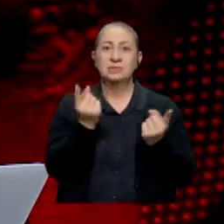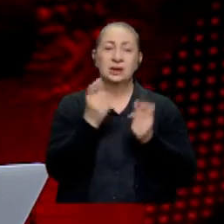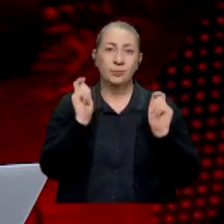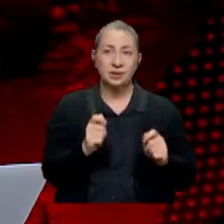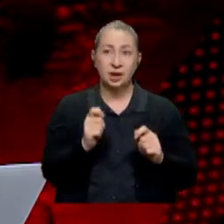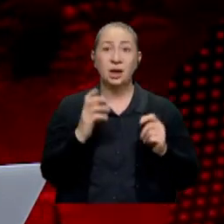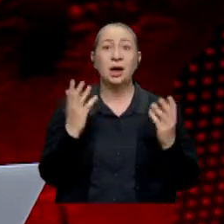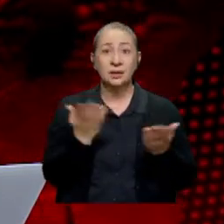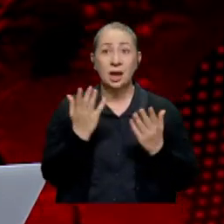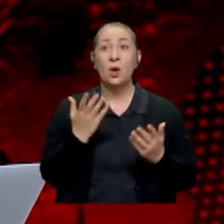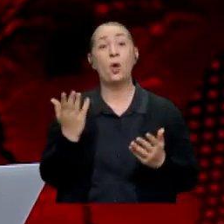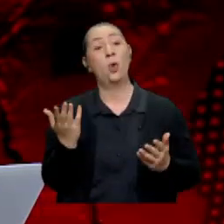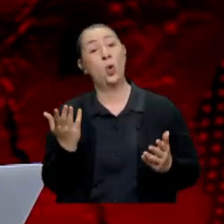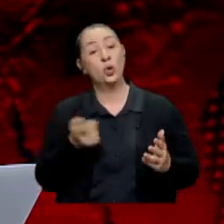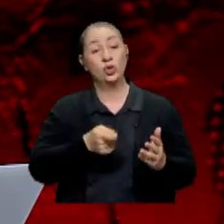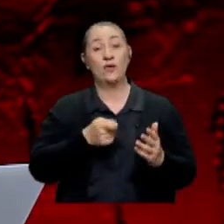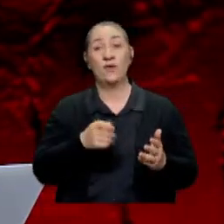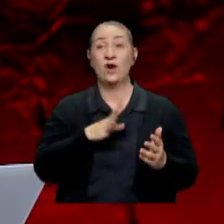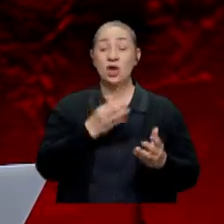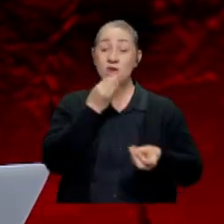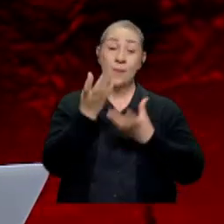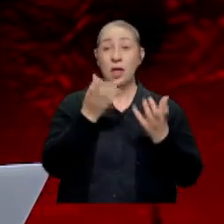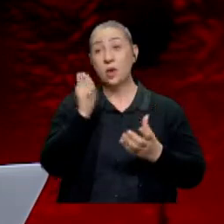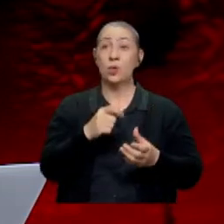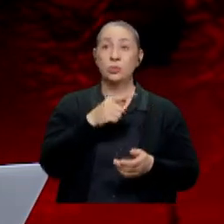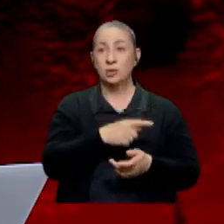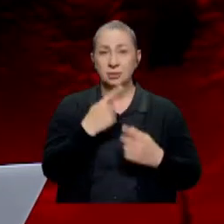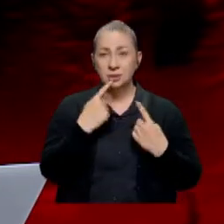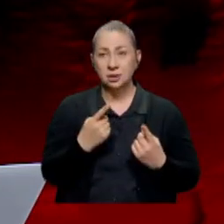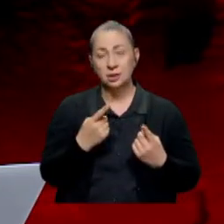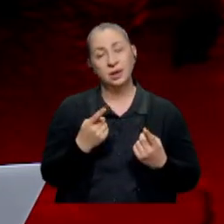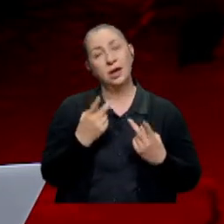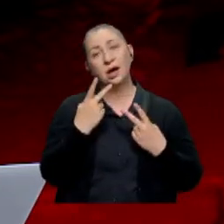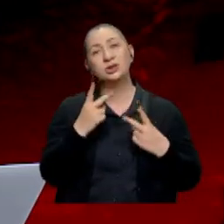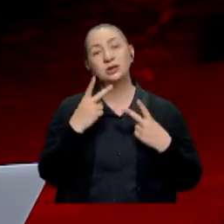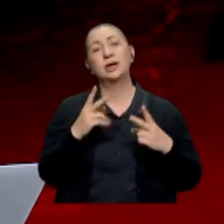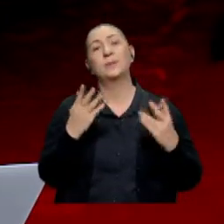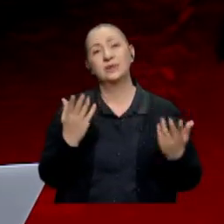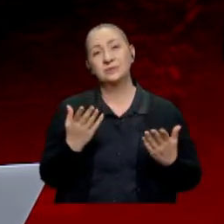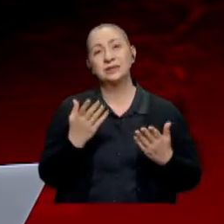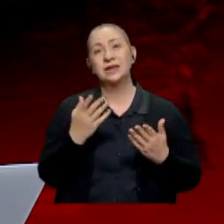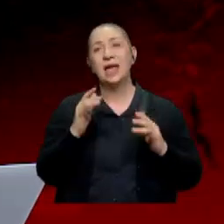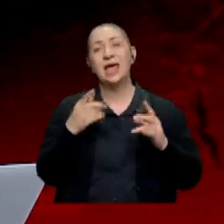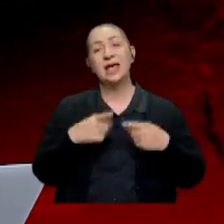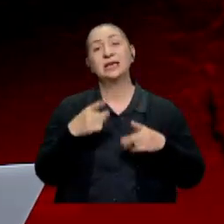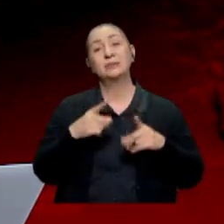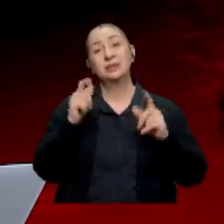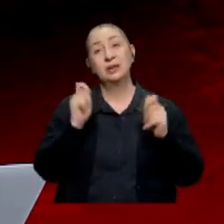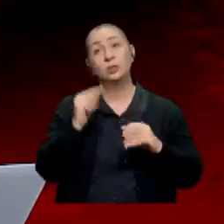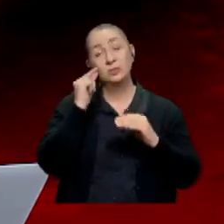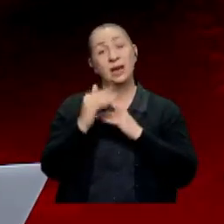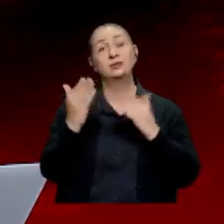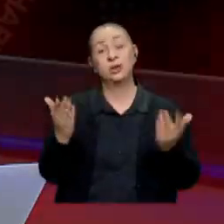yapıldı. Hatta tavaları bile var. Yemek bile yapıyordur bunlar diye açıklayamadığımızın mizahını yapıyoruz artık